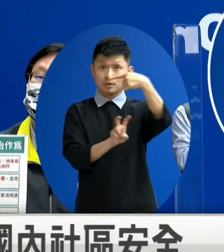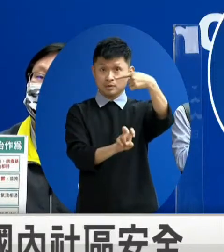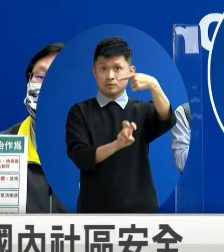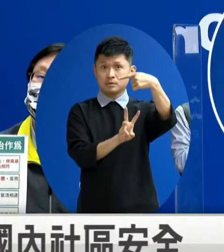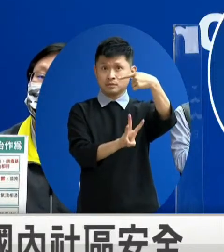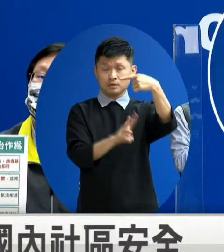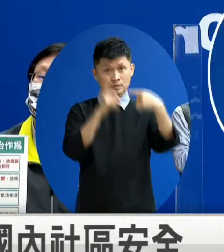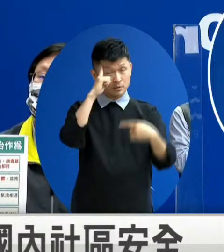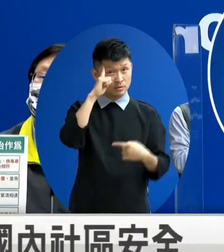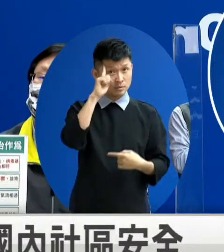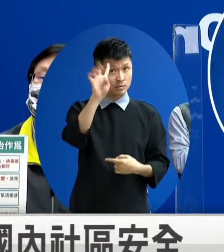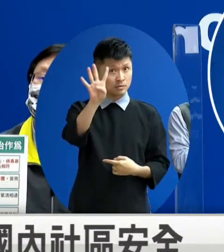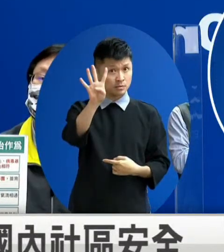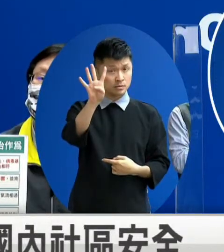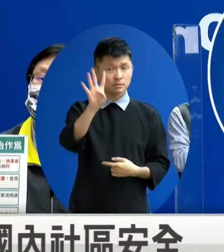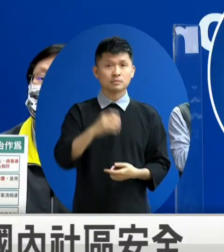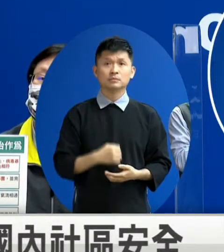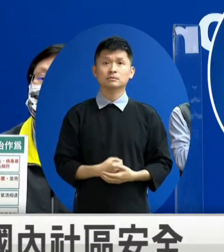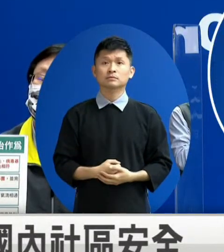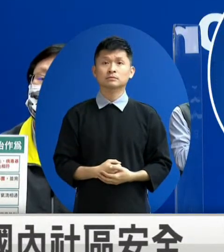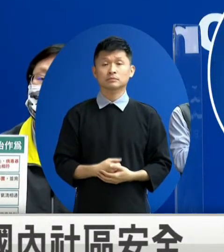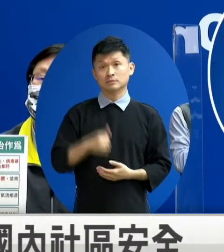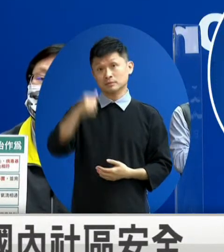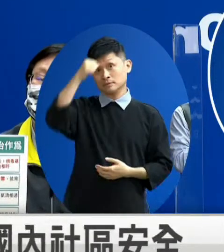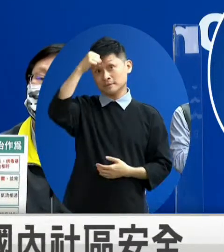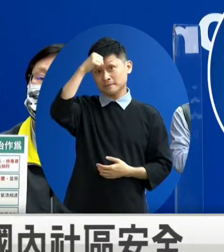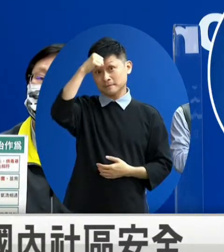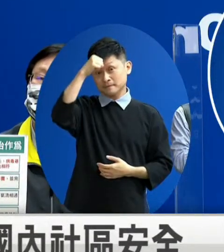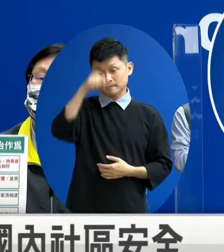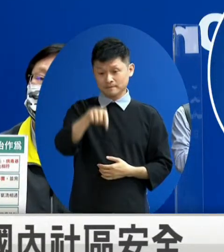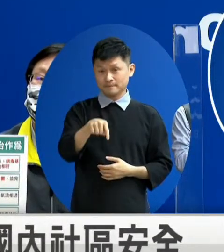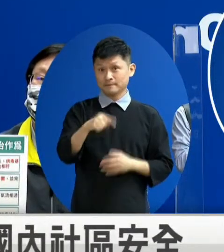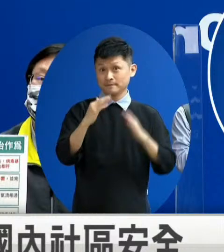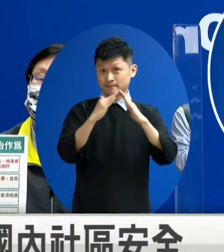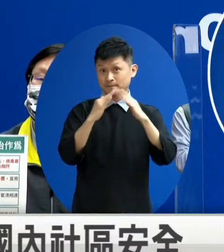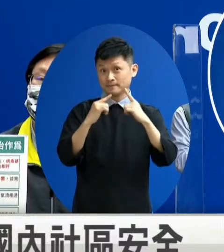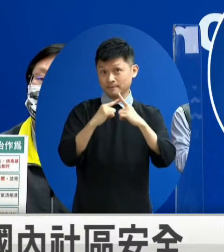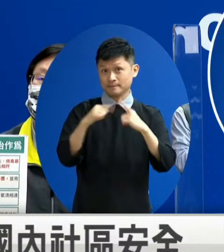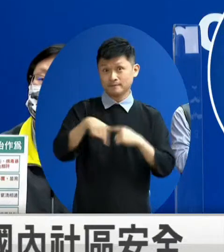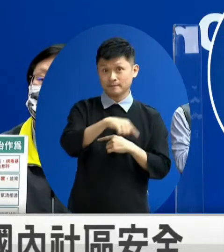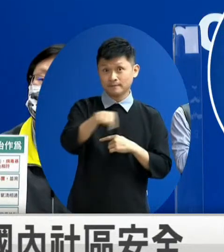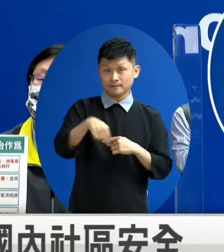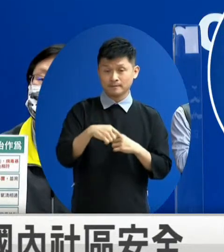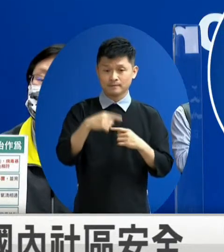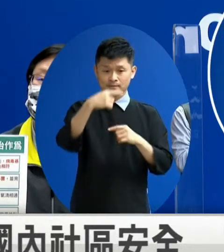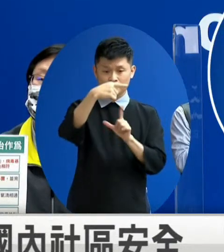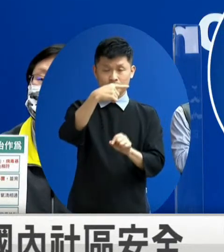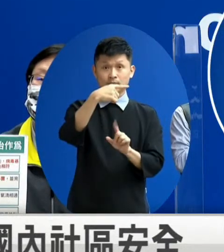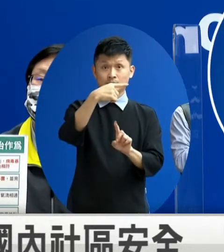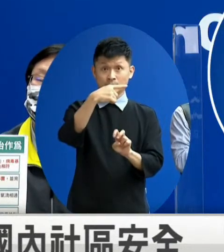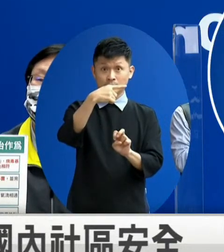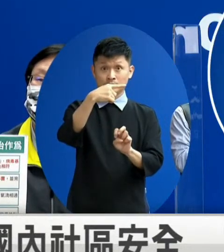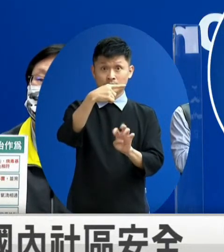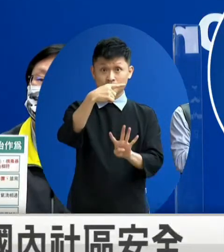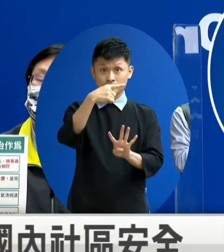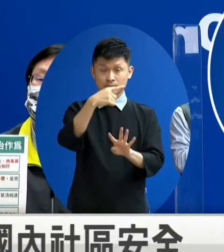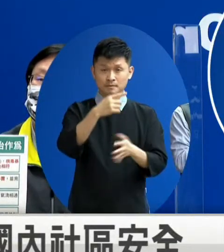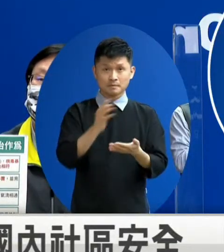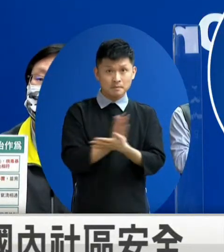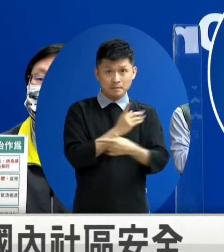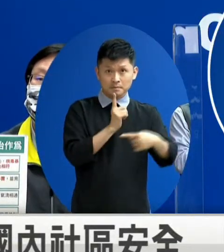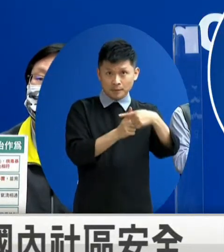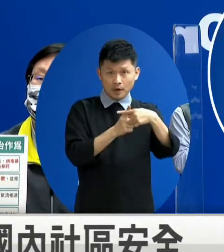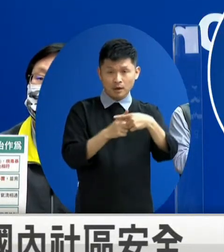1月20号到23号 这4天当中，那这个印度这一家人他也是在这个24号的时候被确认是阳